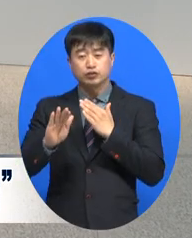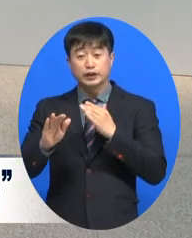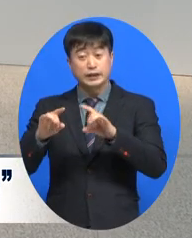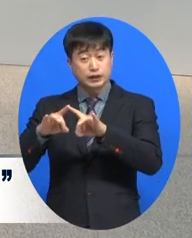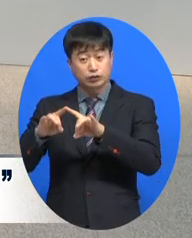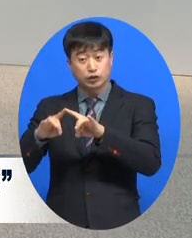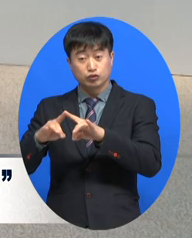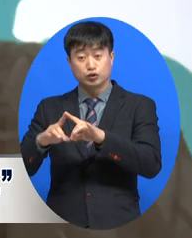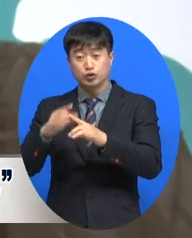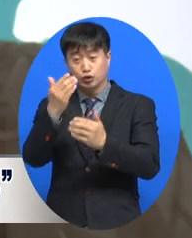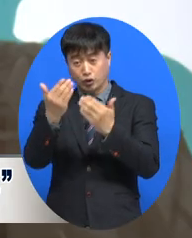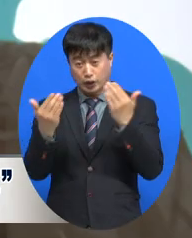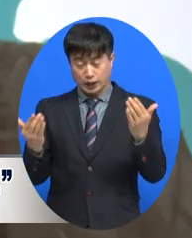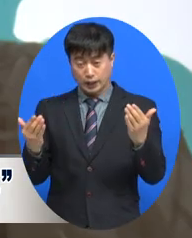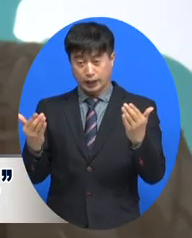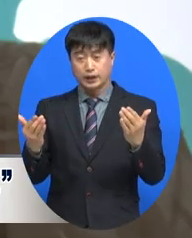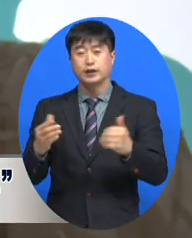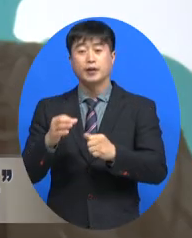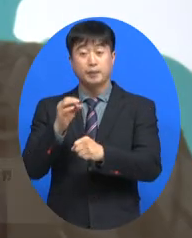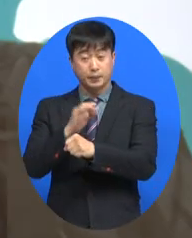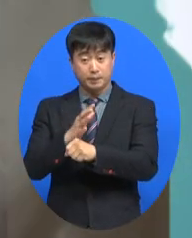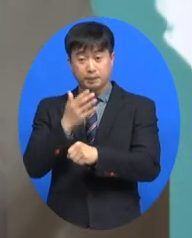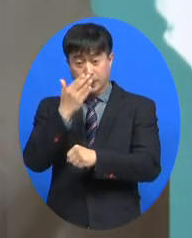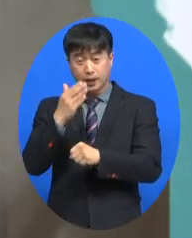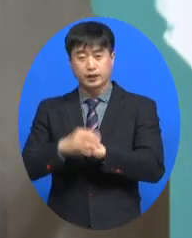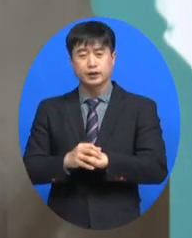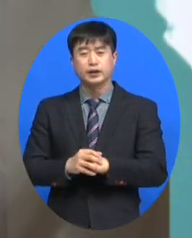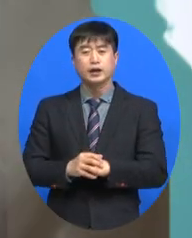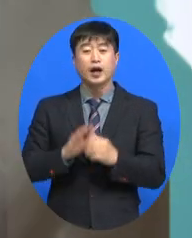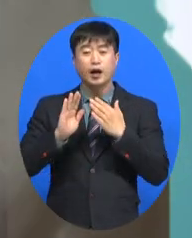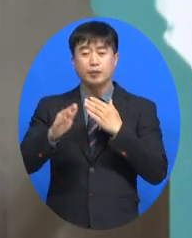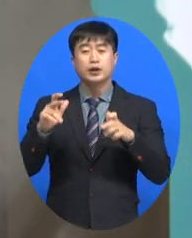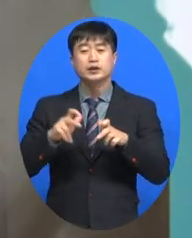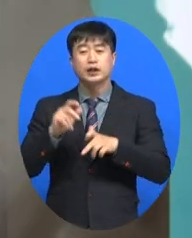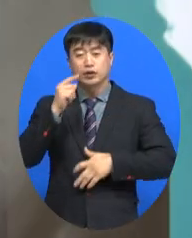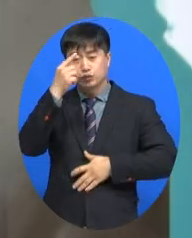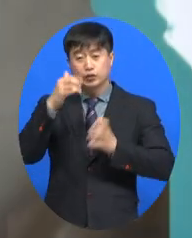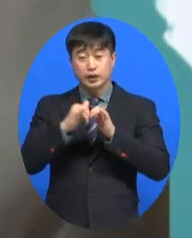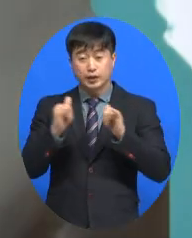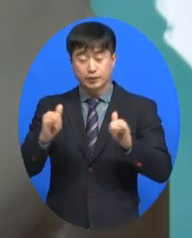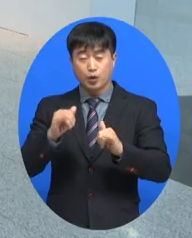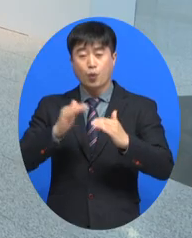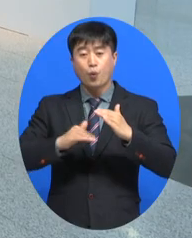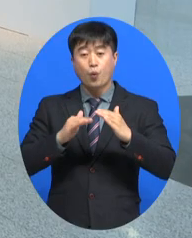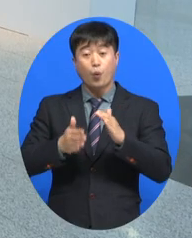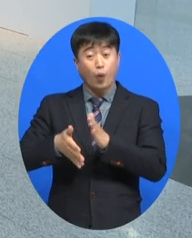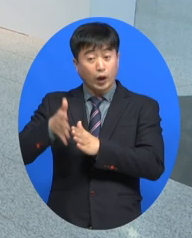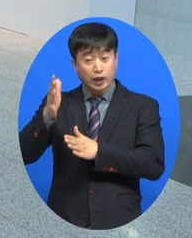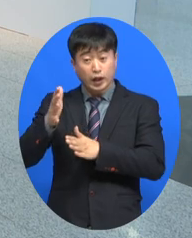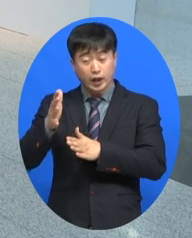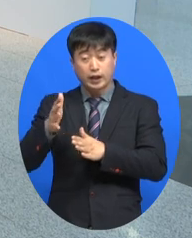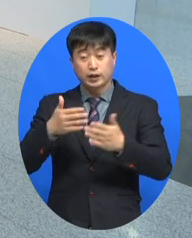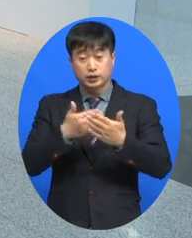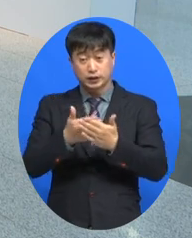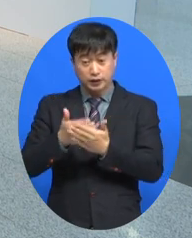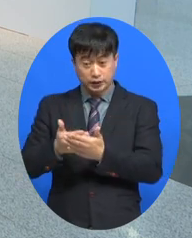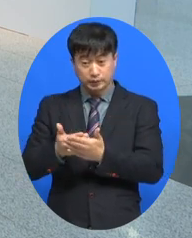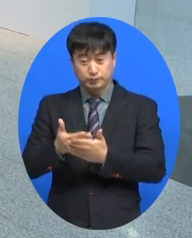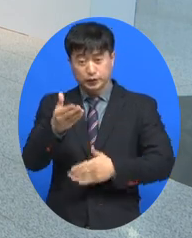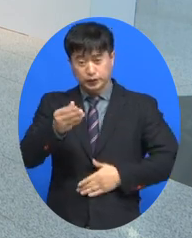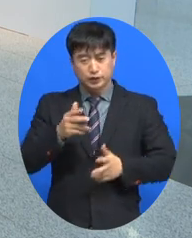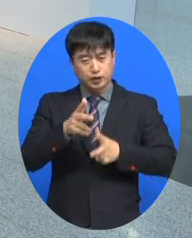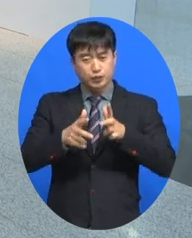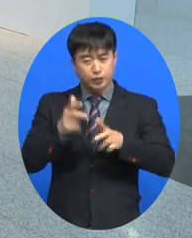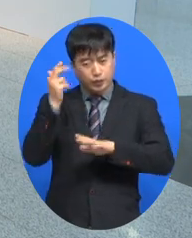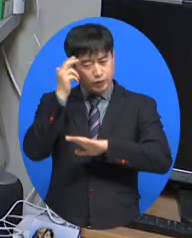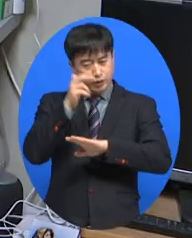온라인에서 바통을 이어받는 전시 판매장을 열고 앞으로 이런 장애 예술인들의 공공기관 작품 렌탈 사업 등도